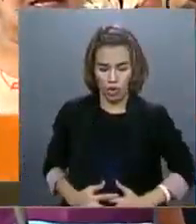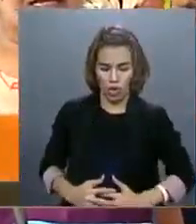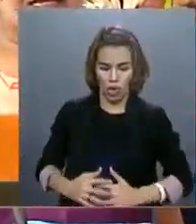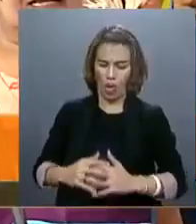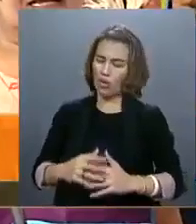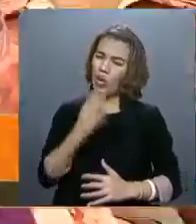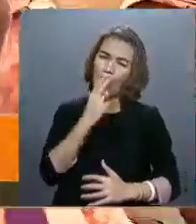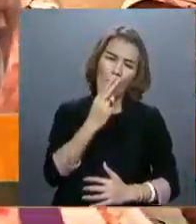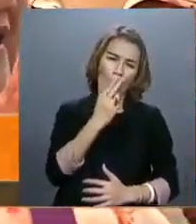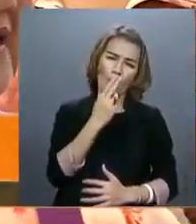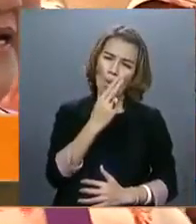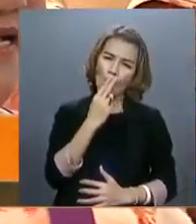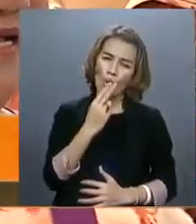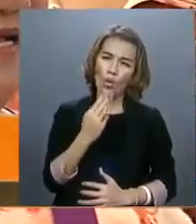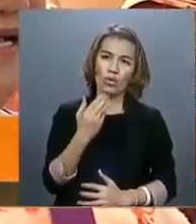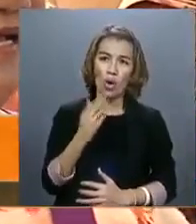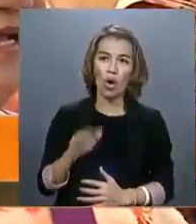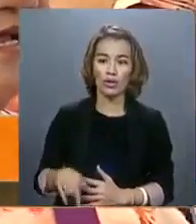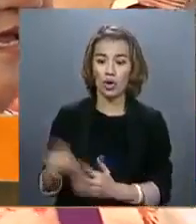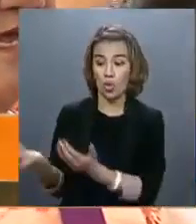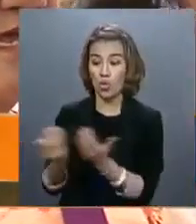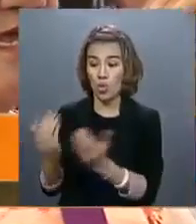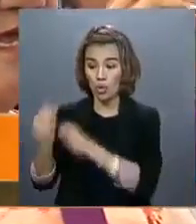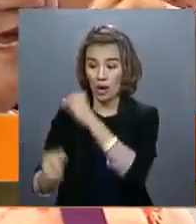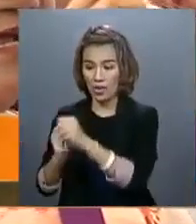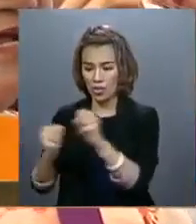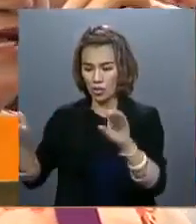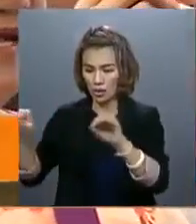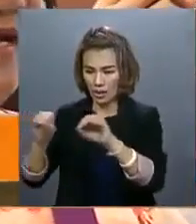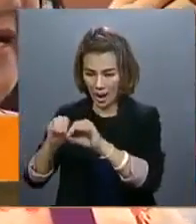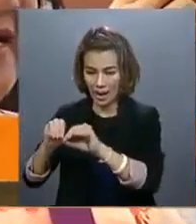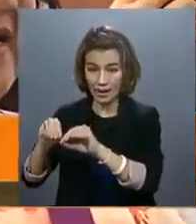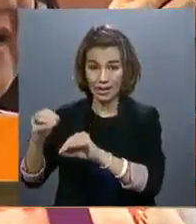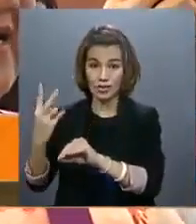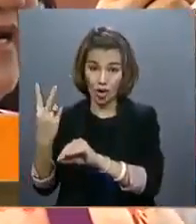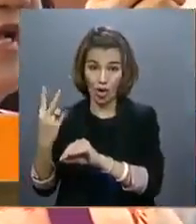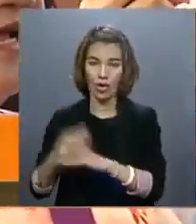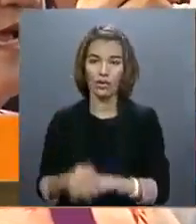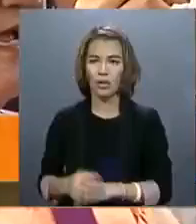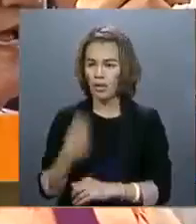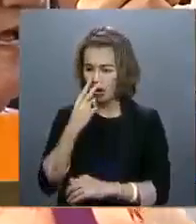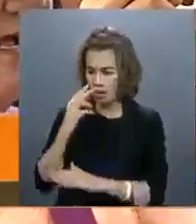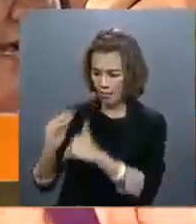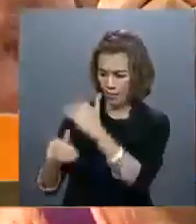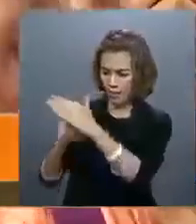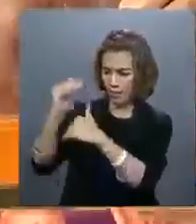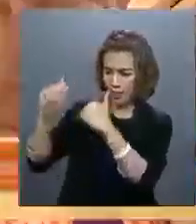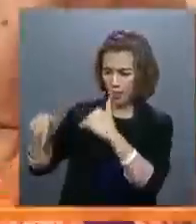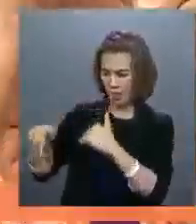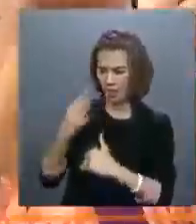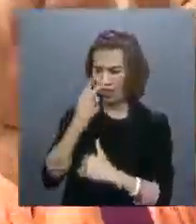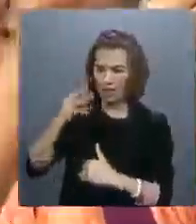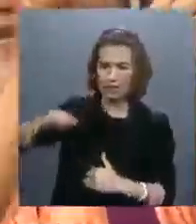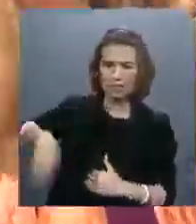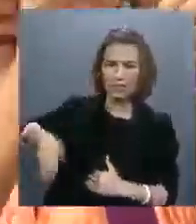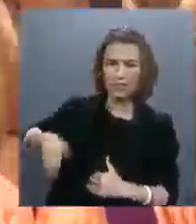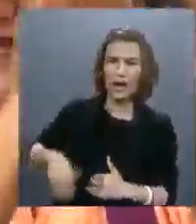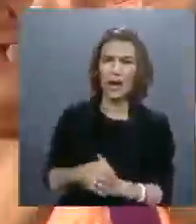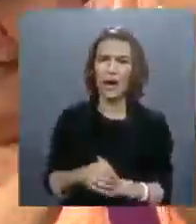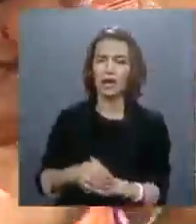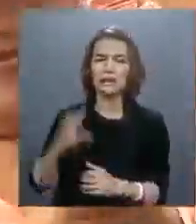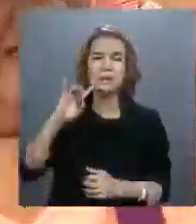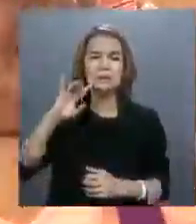16ปีตกวันละ2ซองนะคะเสียเงินค่าบุหรี่ไม่น้อยกว่า 3,000 บาทต่อเดือนโดยเมื่อภรรยาตั้งครรภ์จน